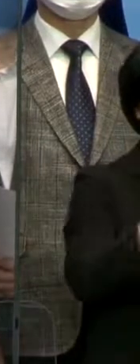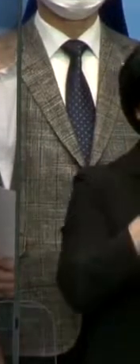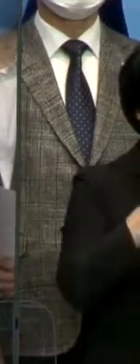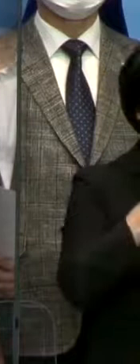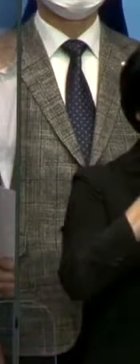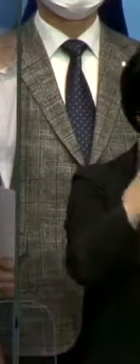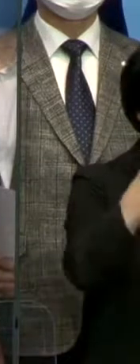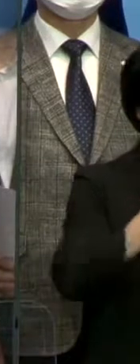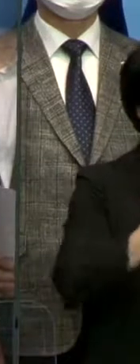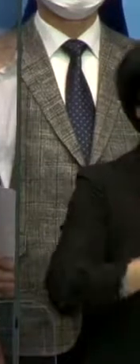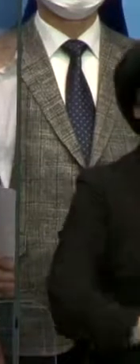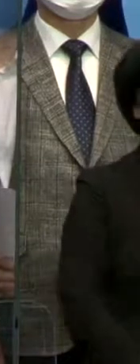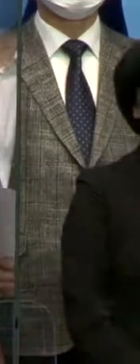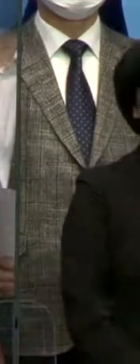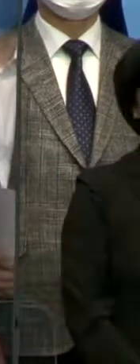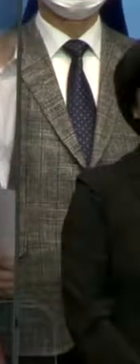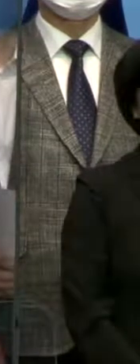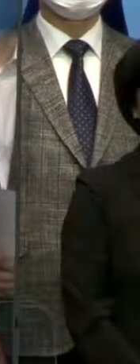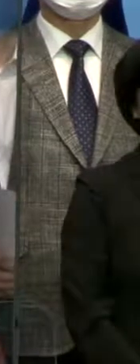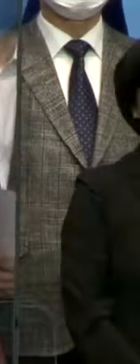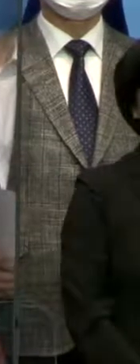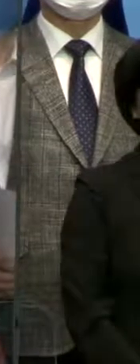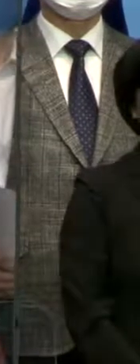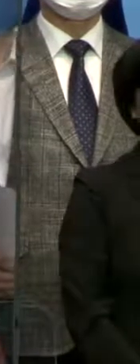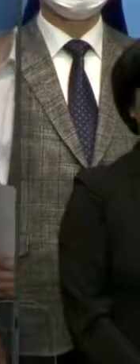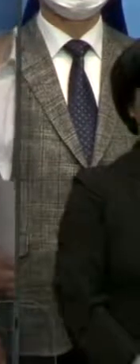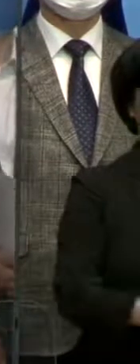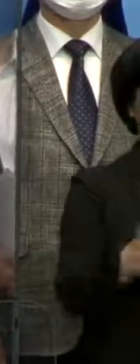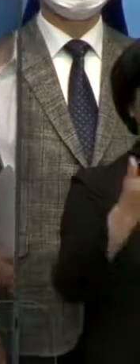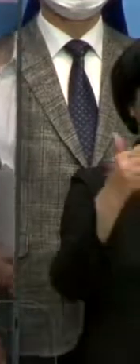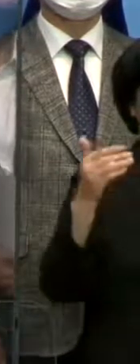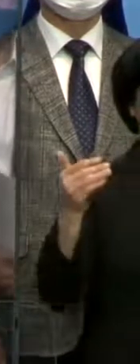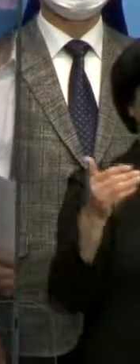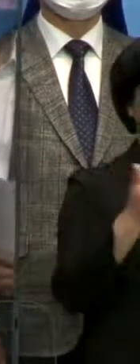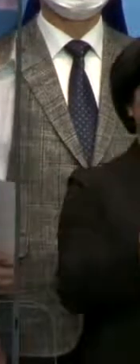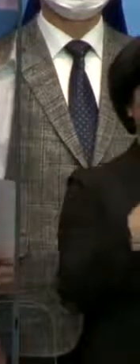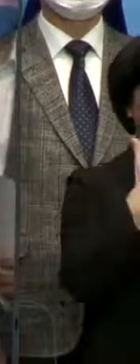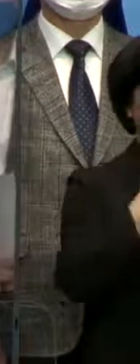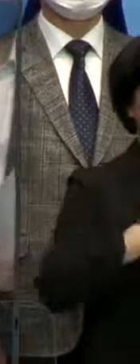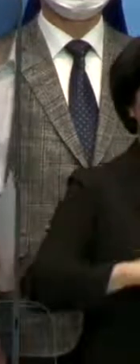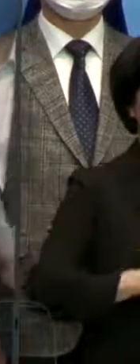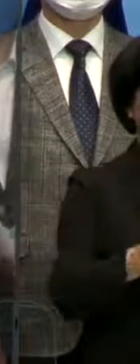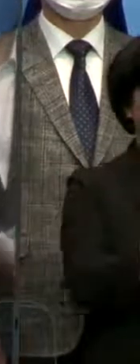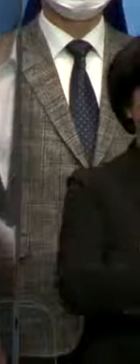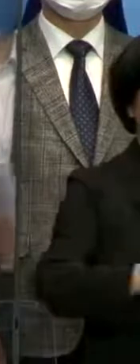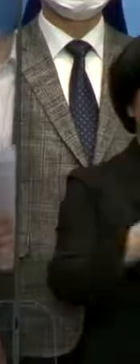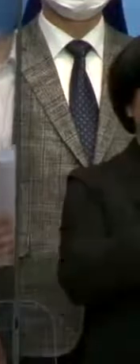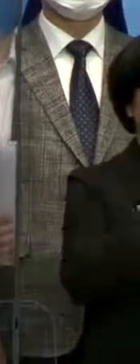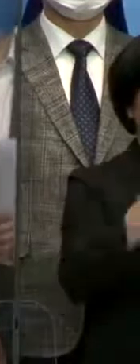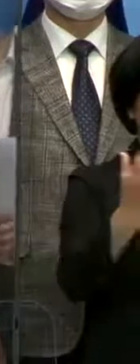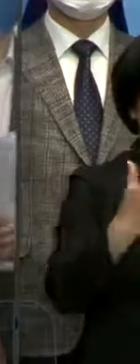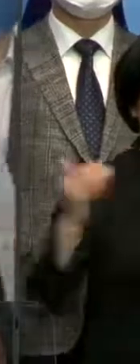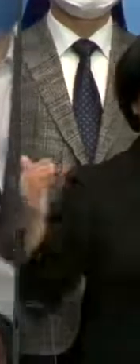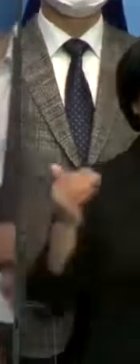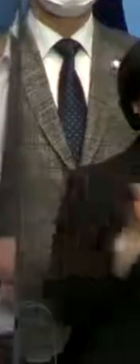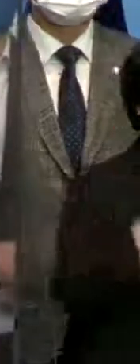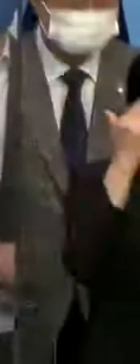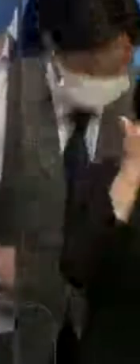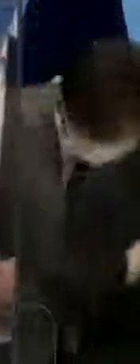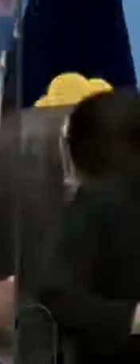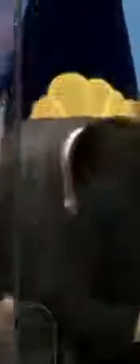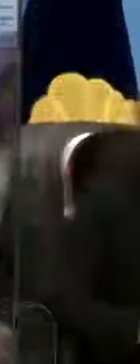간곡하게 부탁드리겠습니다. 이상으로 더불어민주당 보건복지위원들의 기자회견을 마치도록 하겠습니다.